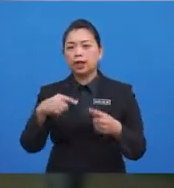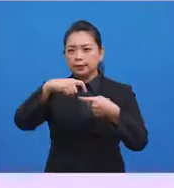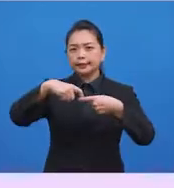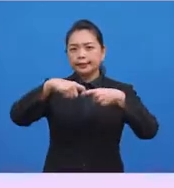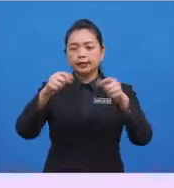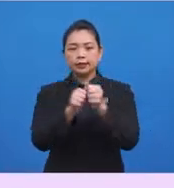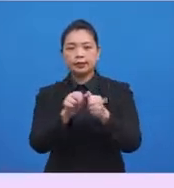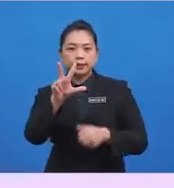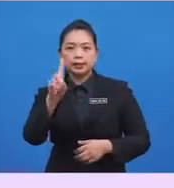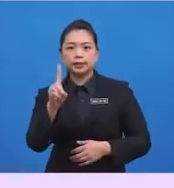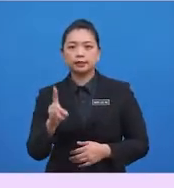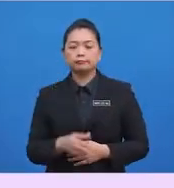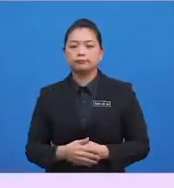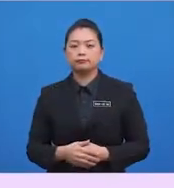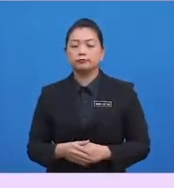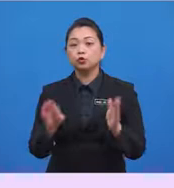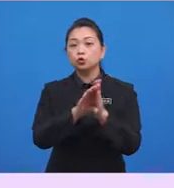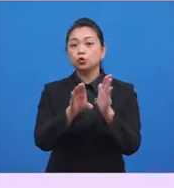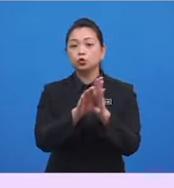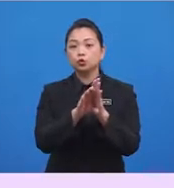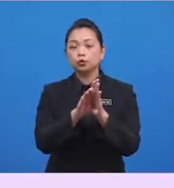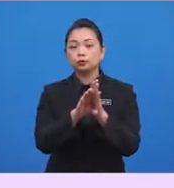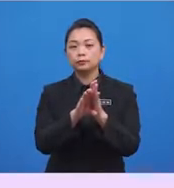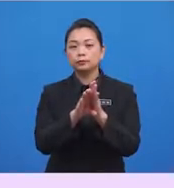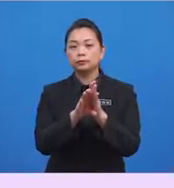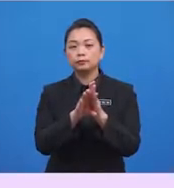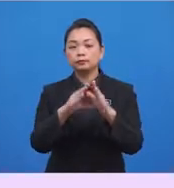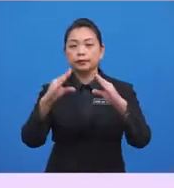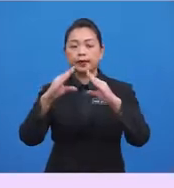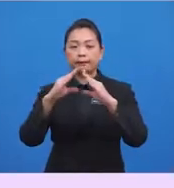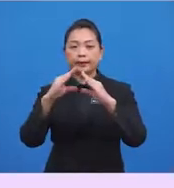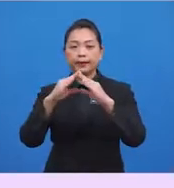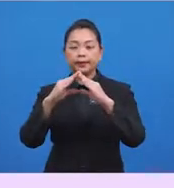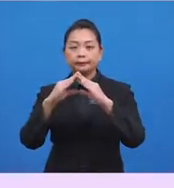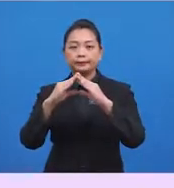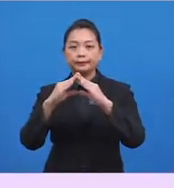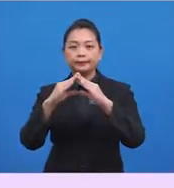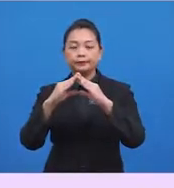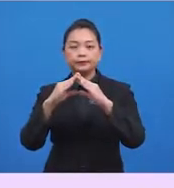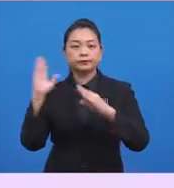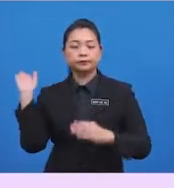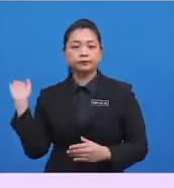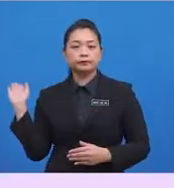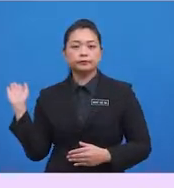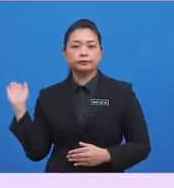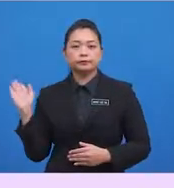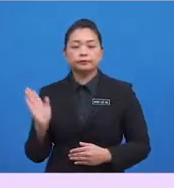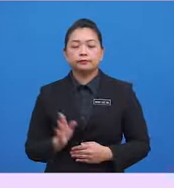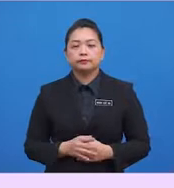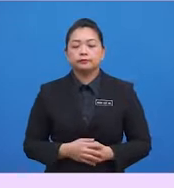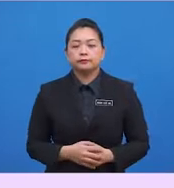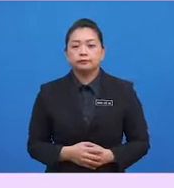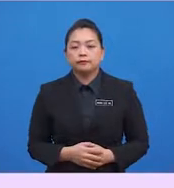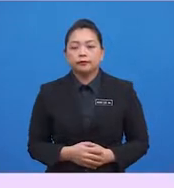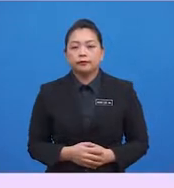ini. Sebagai contoh, piramid. Untuk pengetahuan murid-murid semua,